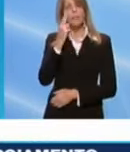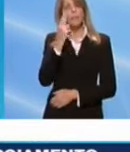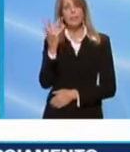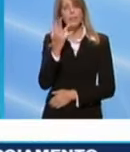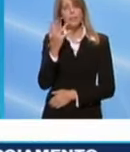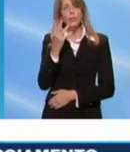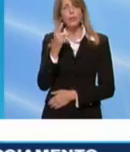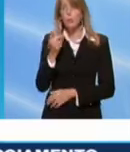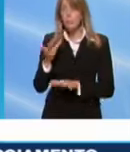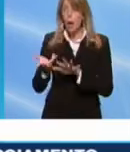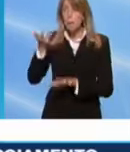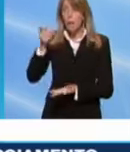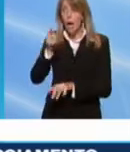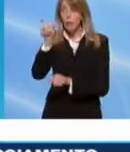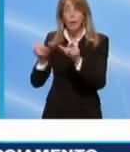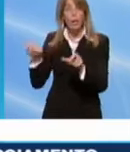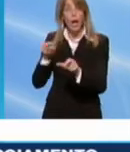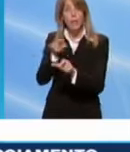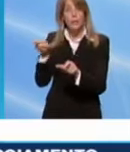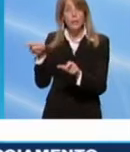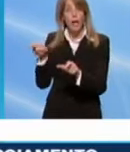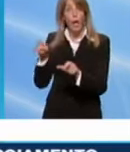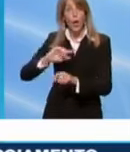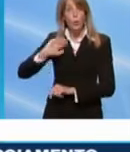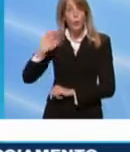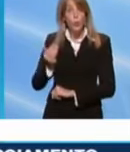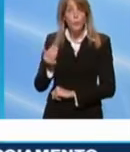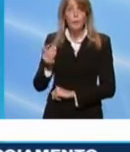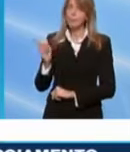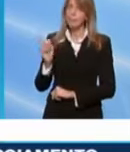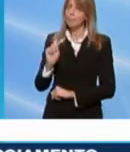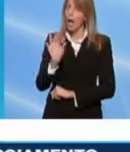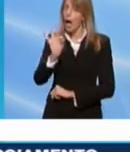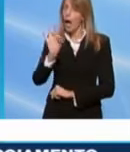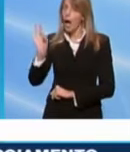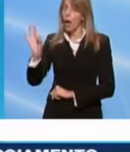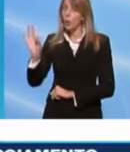all'interno della stessa maggioranza, di esponenti della maggioranza, in realtà